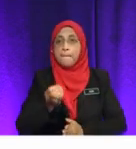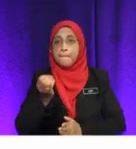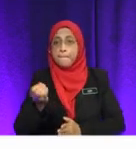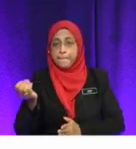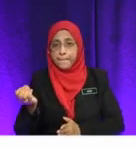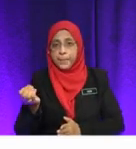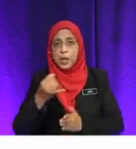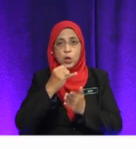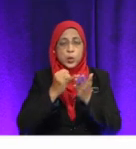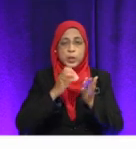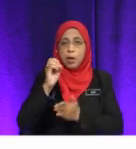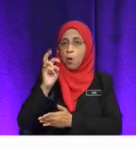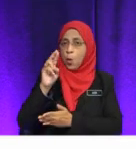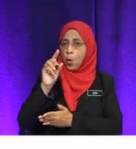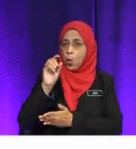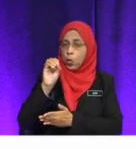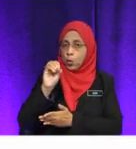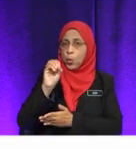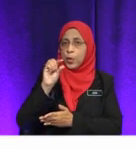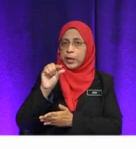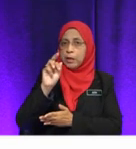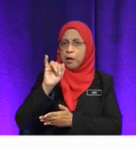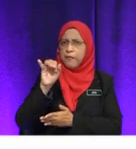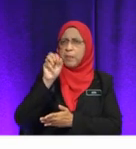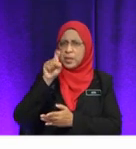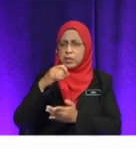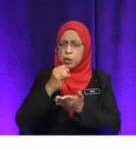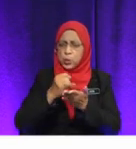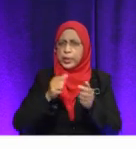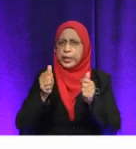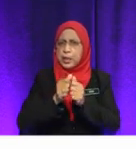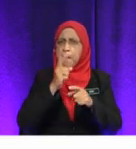perlu dihasilkan dengan tepat dan jelas